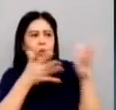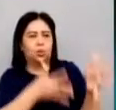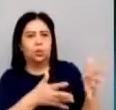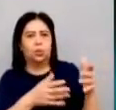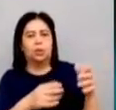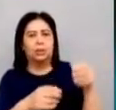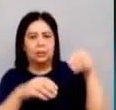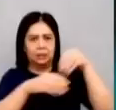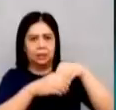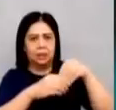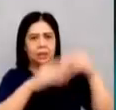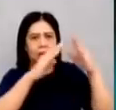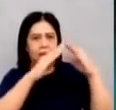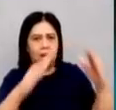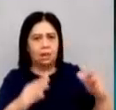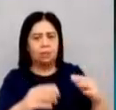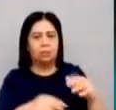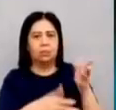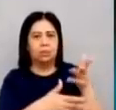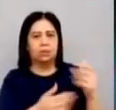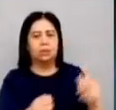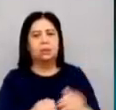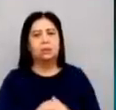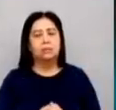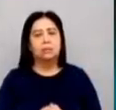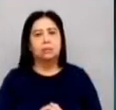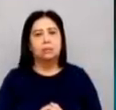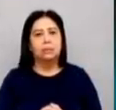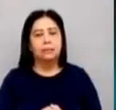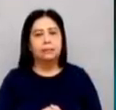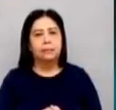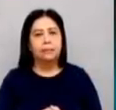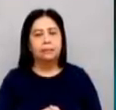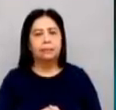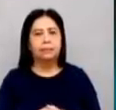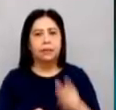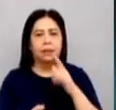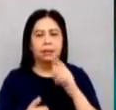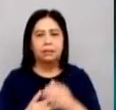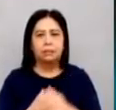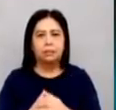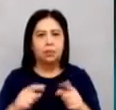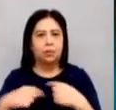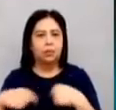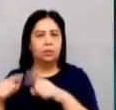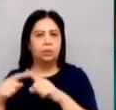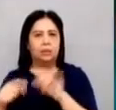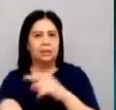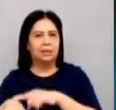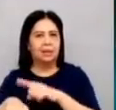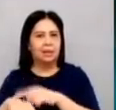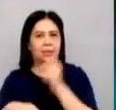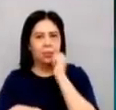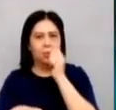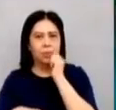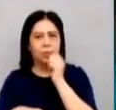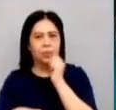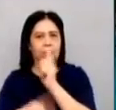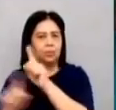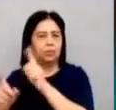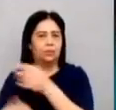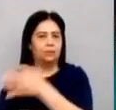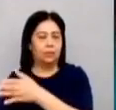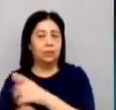po ay nabiyahe pa papuntang Kalawag. Namamakyan po kami ng isda ng ganong oras. Araw-araw po yun. Ang ina naman ni